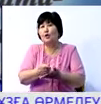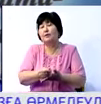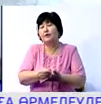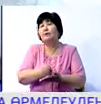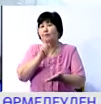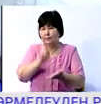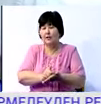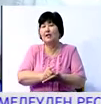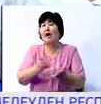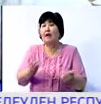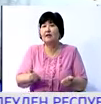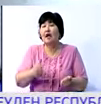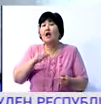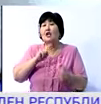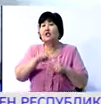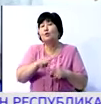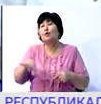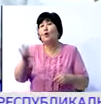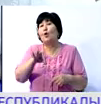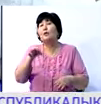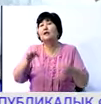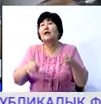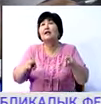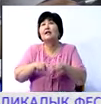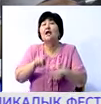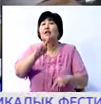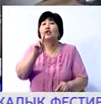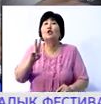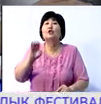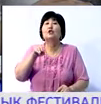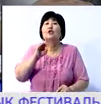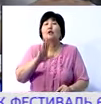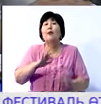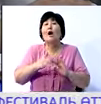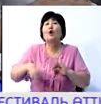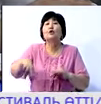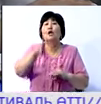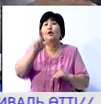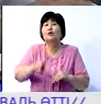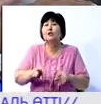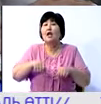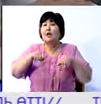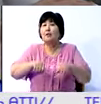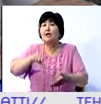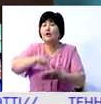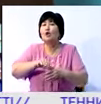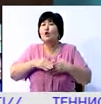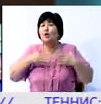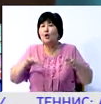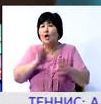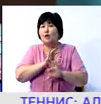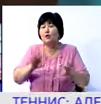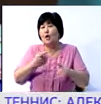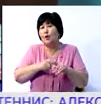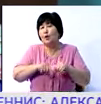міндетін алды. Жиын барысында облыстық билер кеңесінің төрағасы Зейнолла Нұрсейітов аудан тұрғындарына билер кеңесі туралы толығырақ түсіндірді. Мұнан